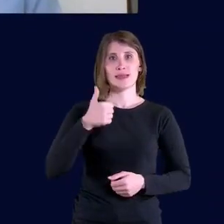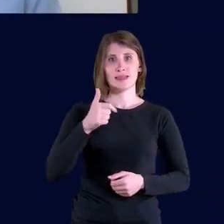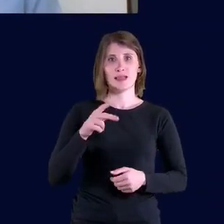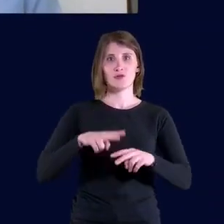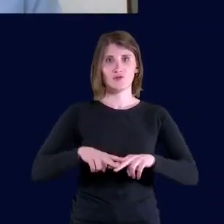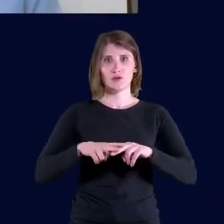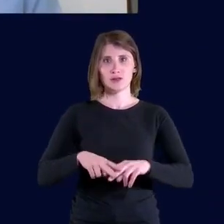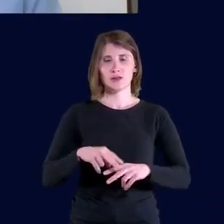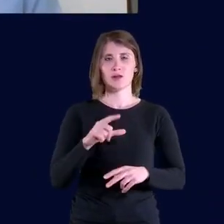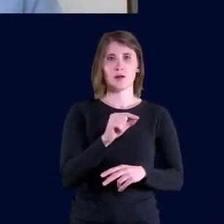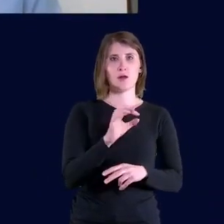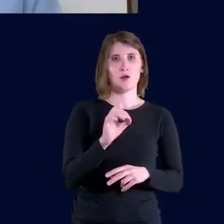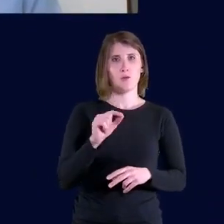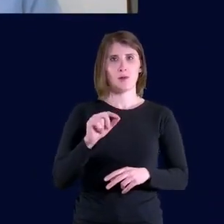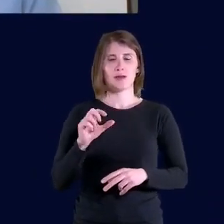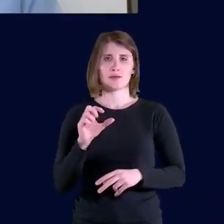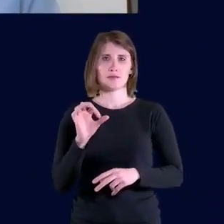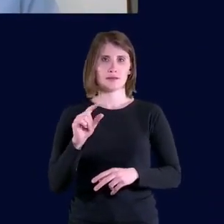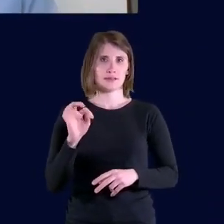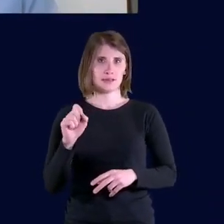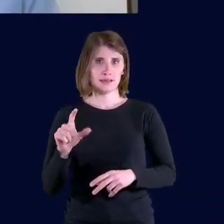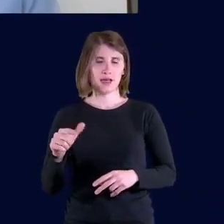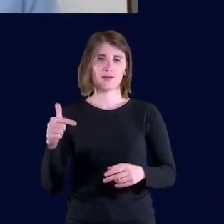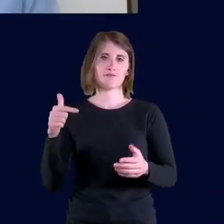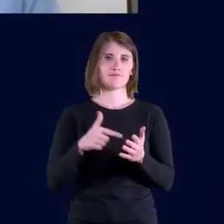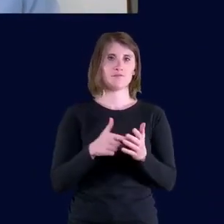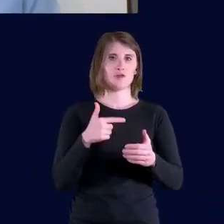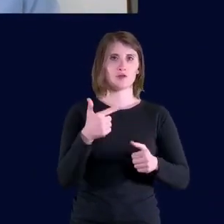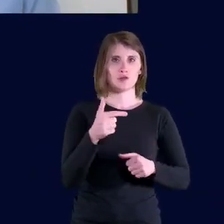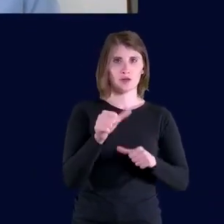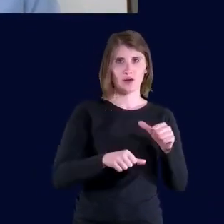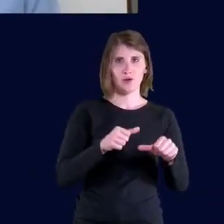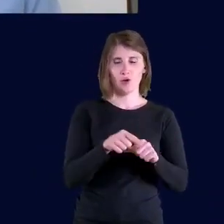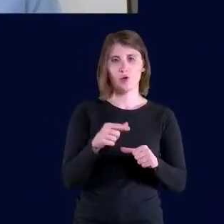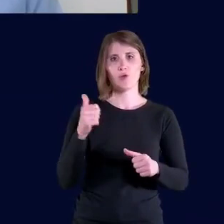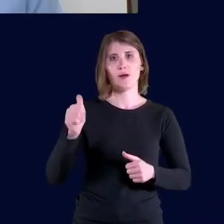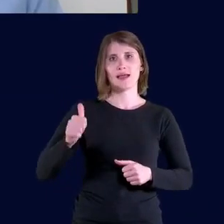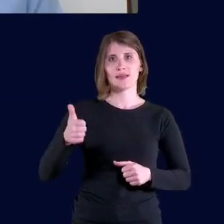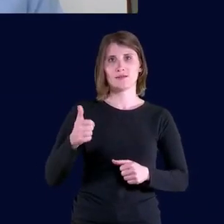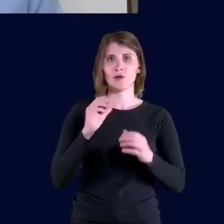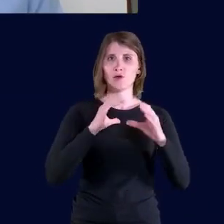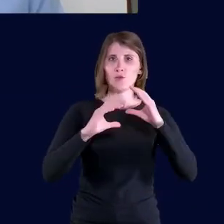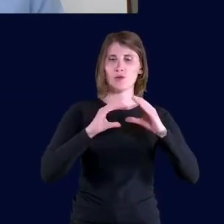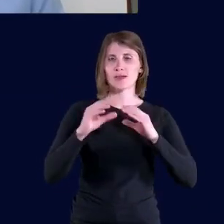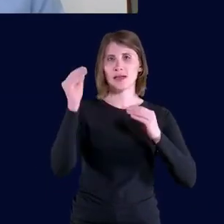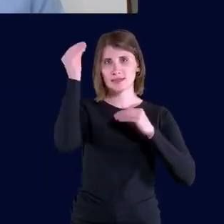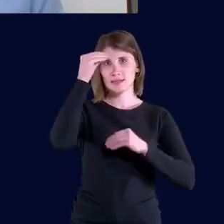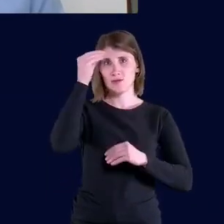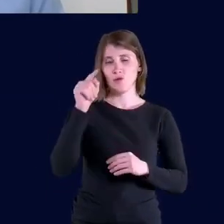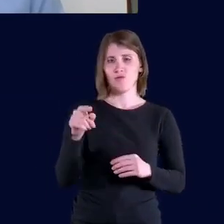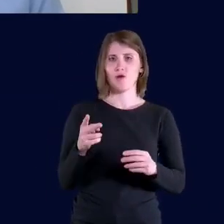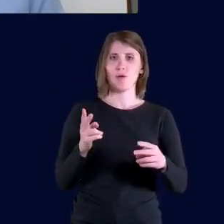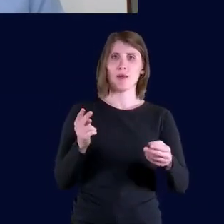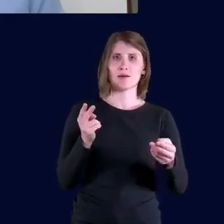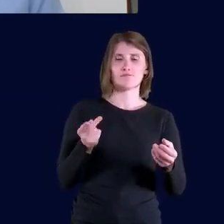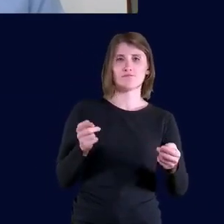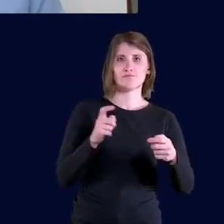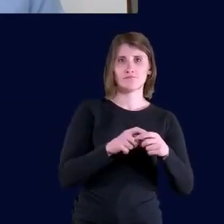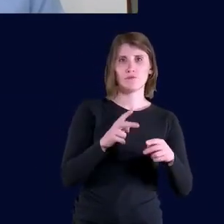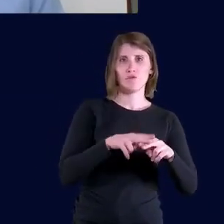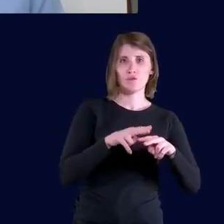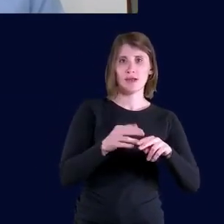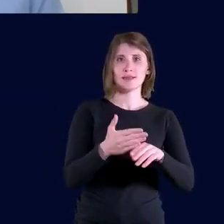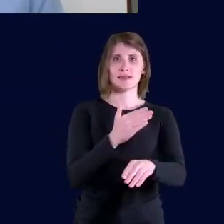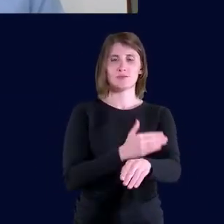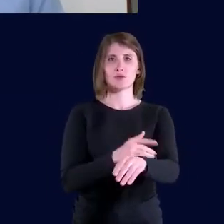fundacji openstack spoland Od 2002 roku Expert Komunikacji naukowej przed dołączeniem do fundacji pracował